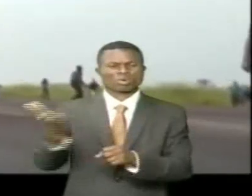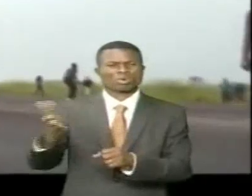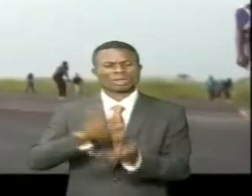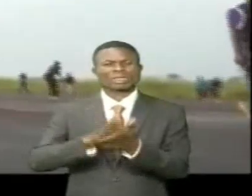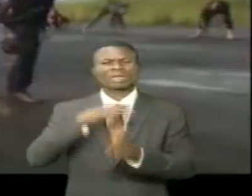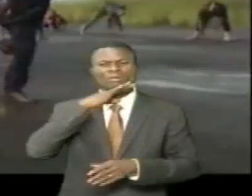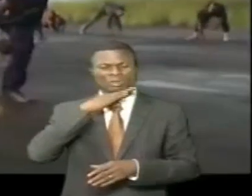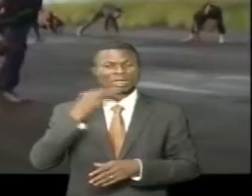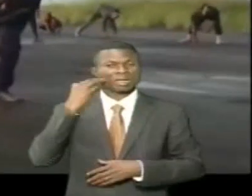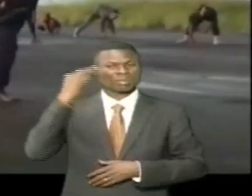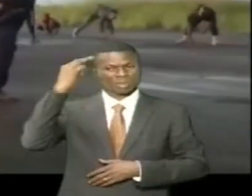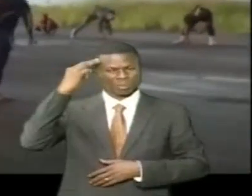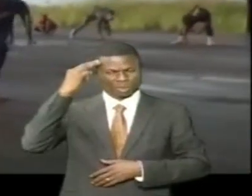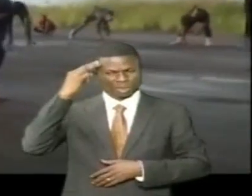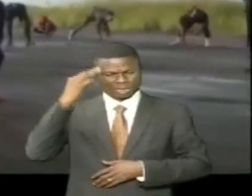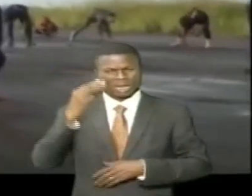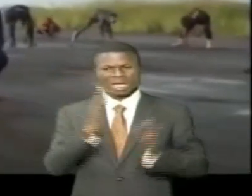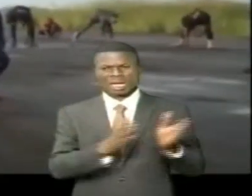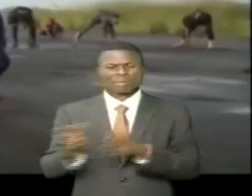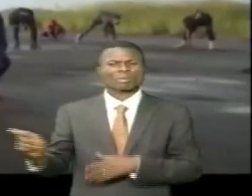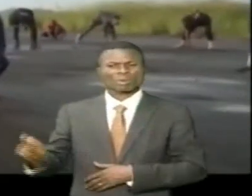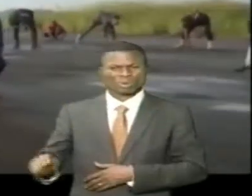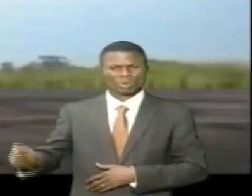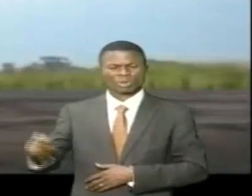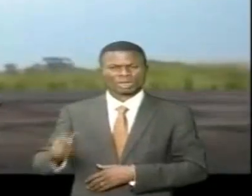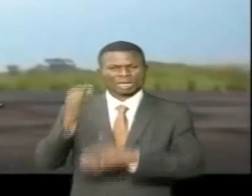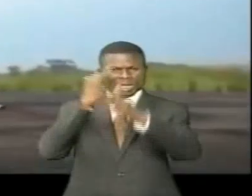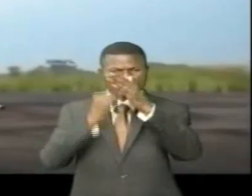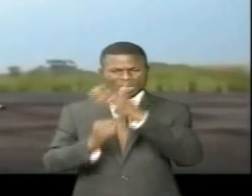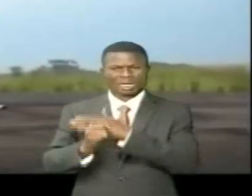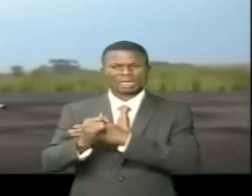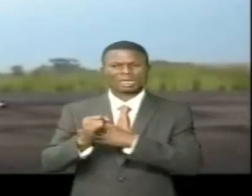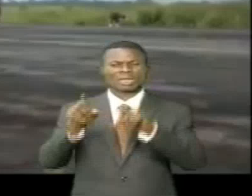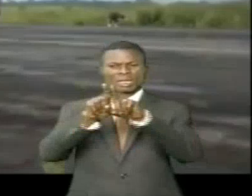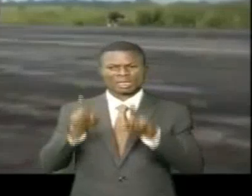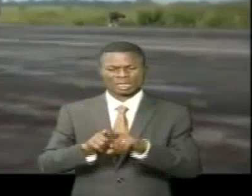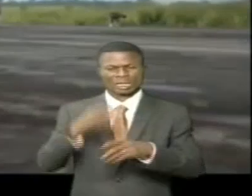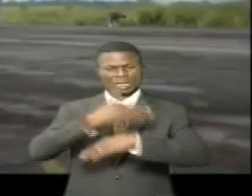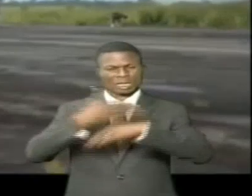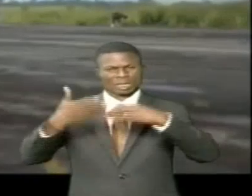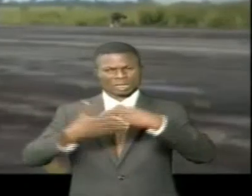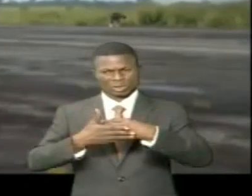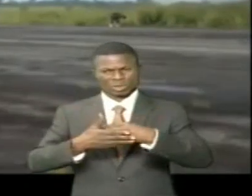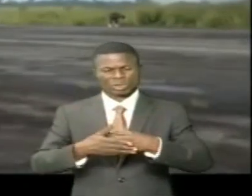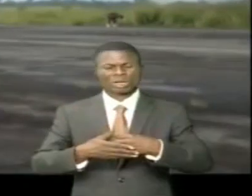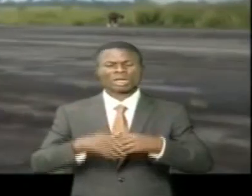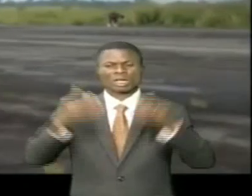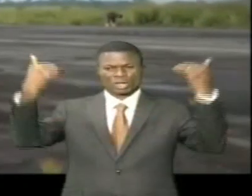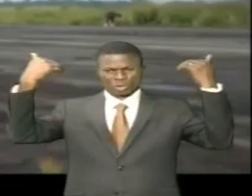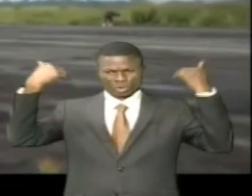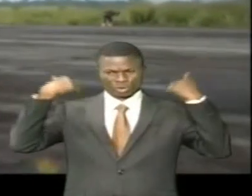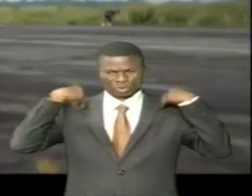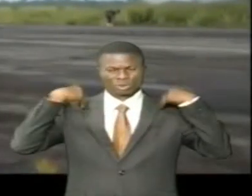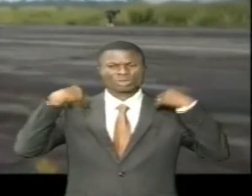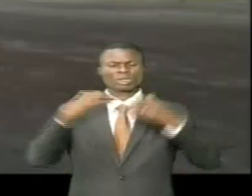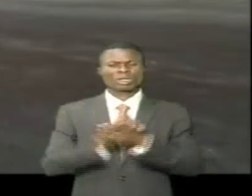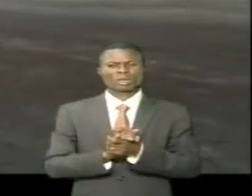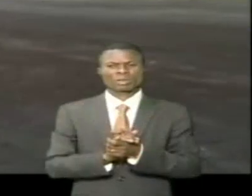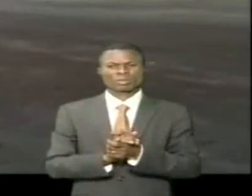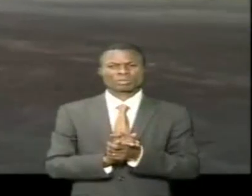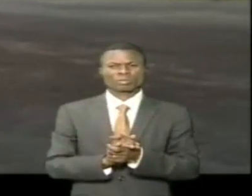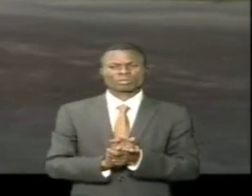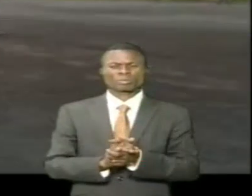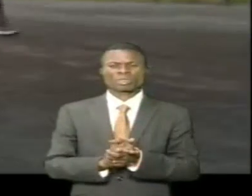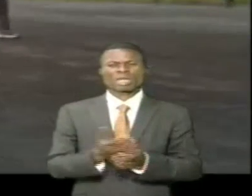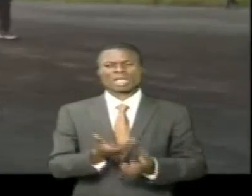ministres de l'aménagement de territoire, de l'intérieur ainsi que celui des infrastructures et quelques officiers n'ont qu'une idée en tête, dégager